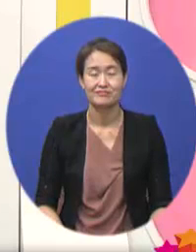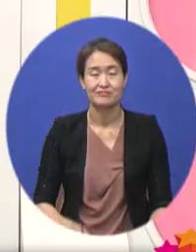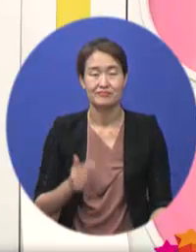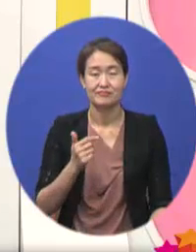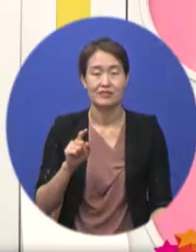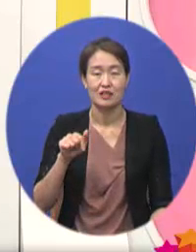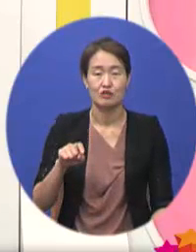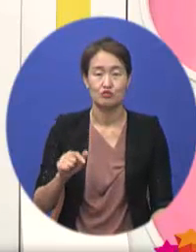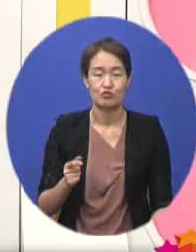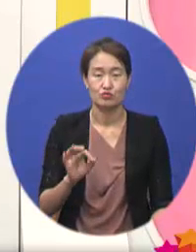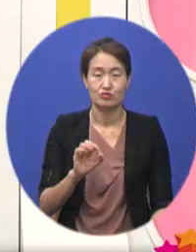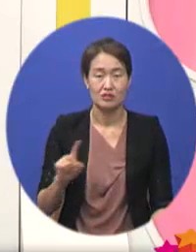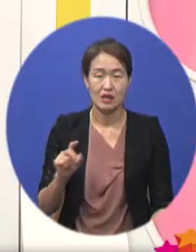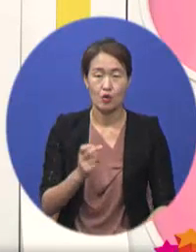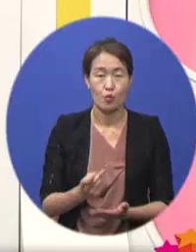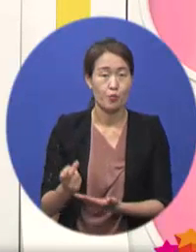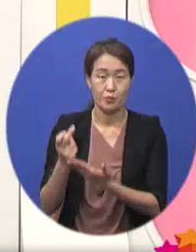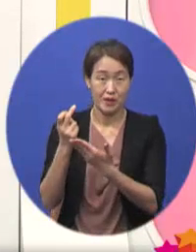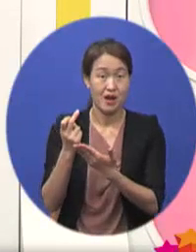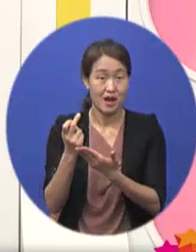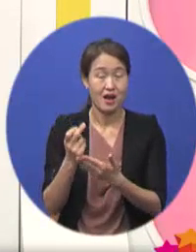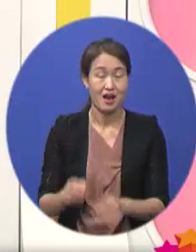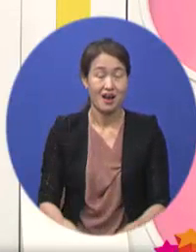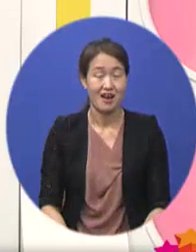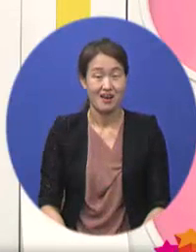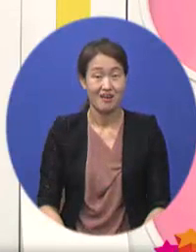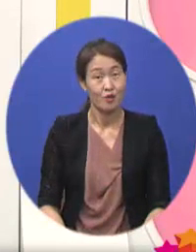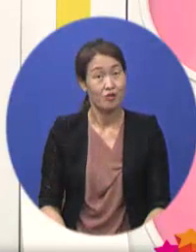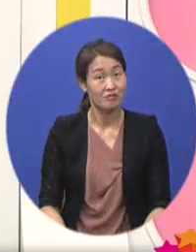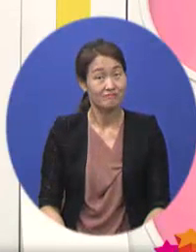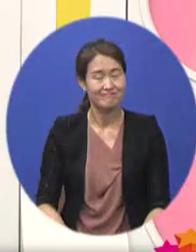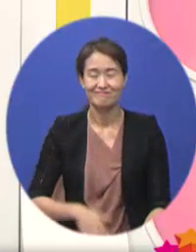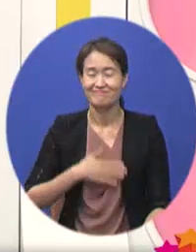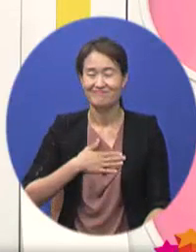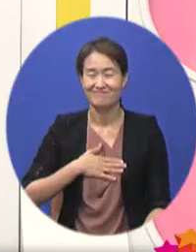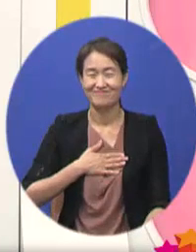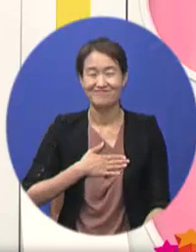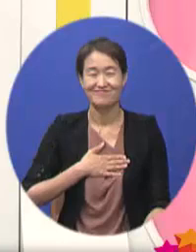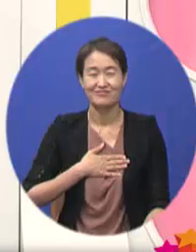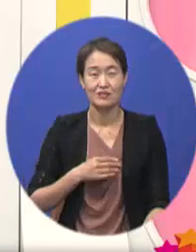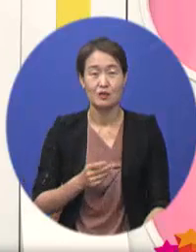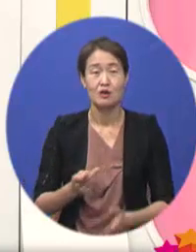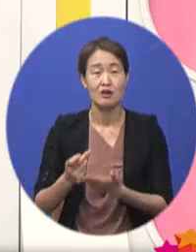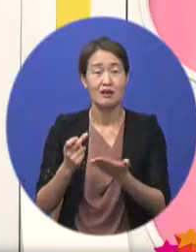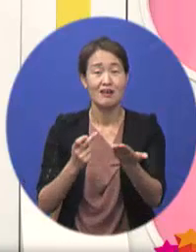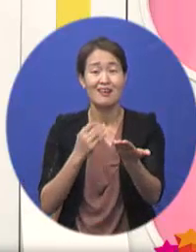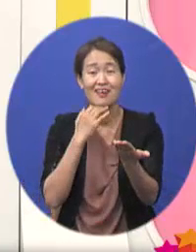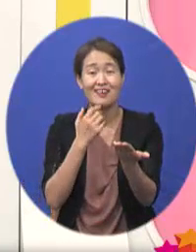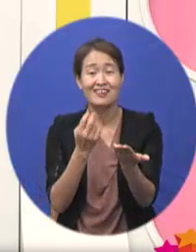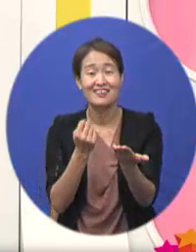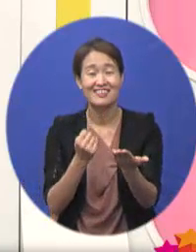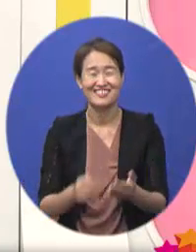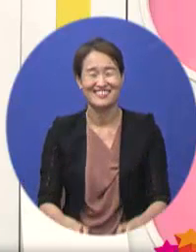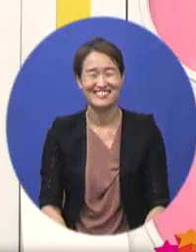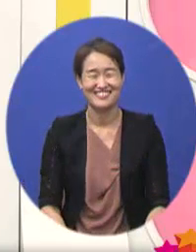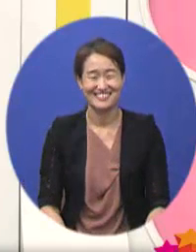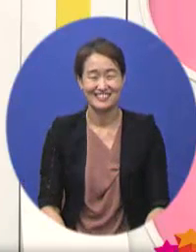나훈아의 오빠요. 오빠? 예. 나훈아의 오빠. 오, 알겠습니다. 우리 오 오빠는 몇 학년 몇 반이세요?